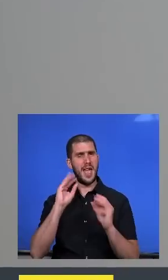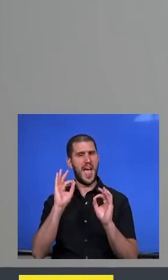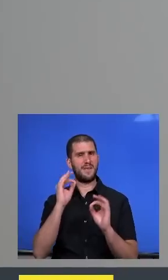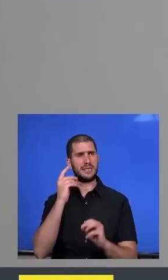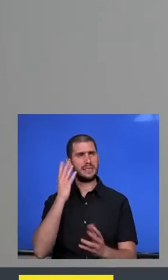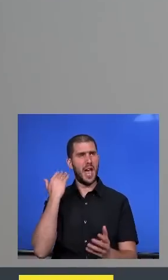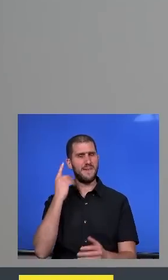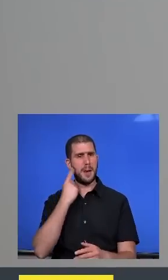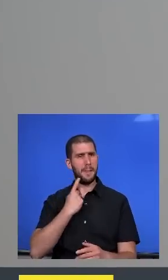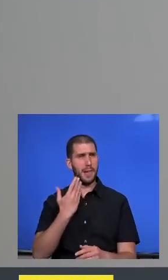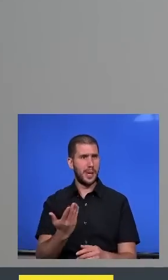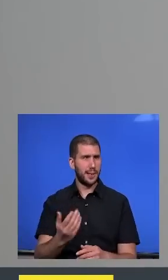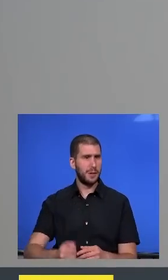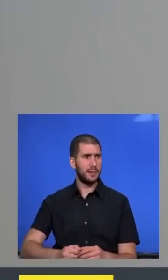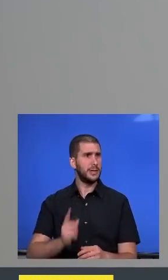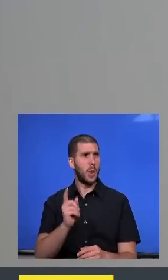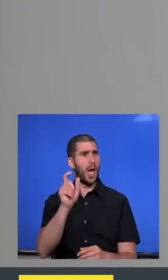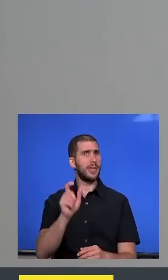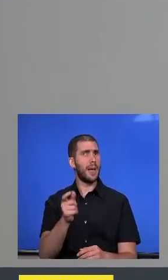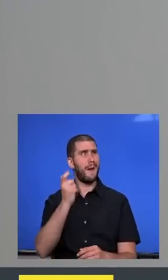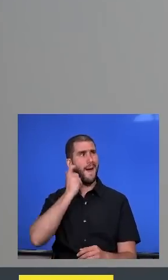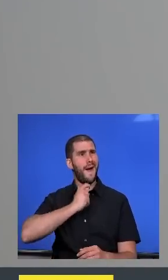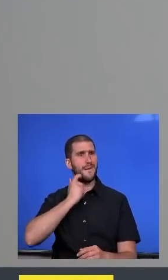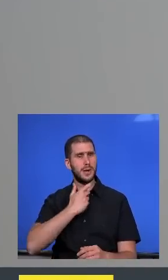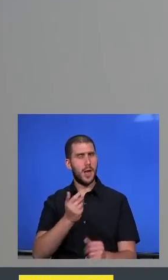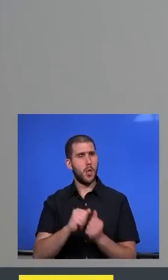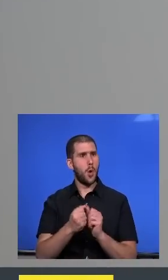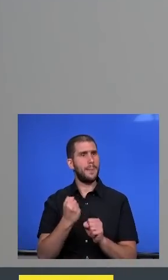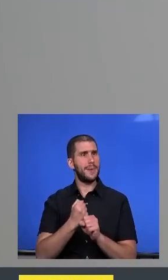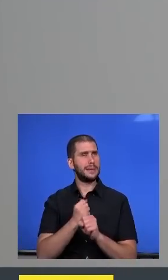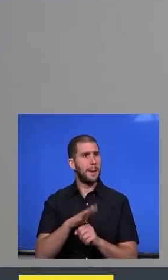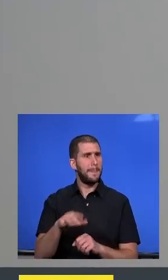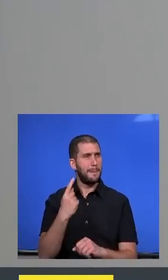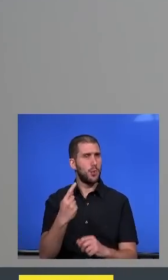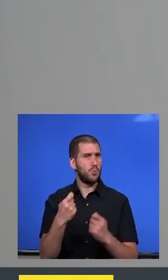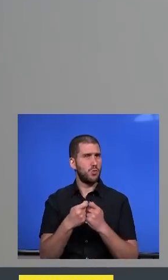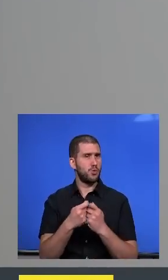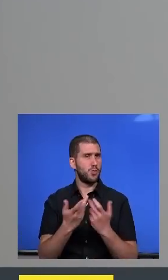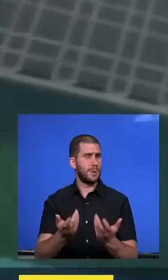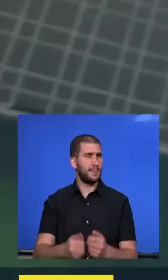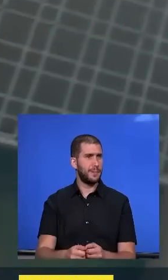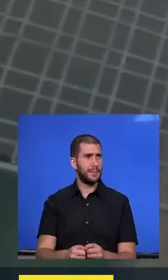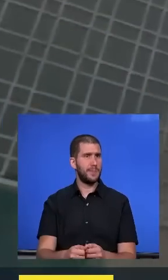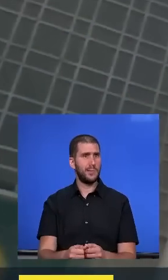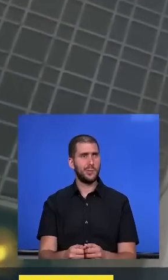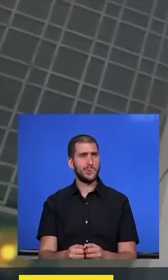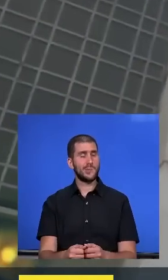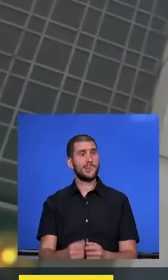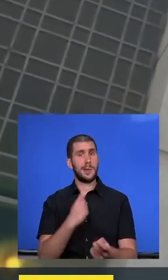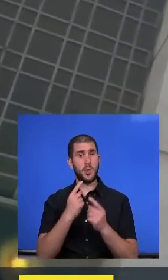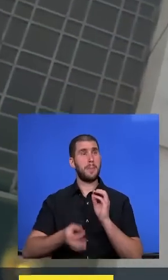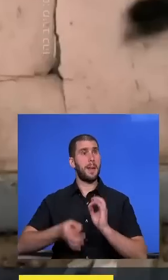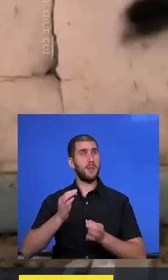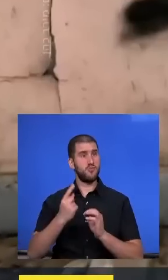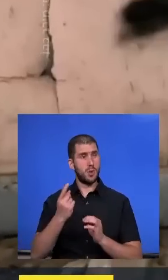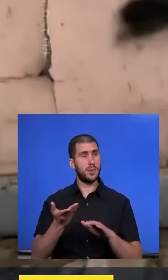פלילי, זה לא מישהו שהוא עבריין או שמתעסק בתחומים שמיוחסים לו. מהדיון בבית המשפט